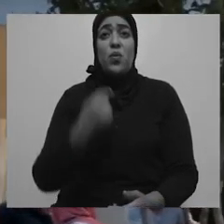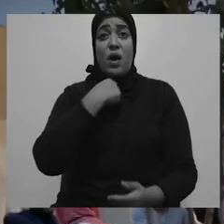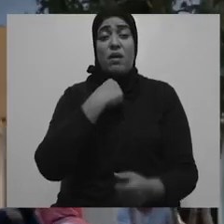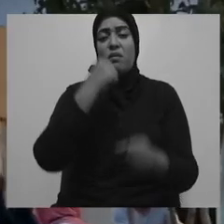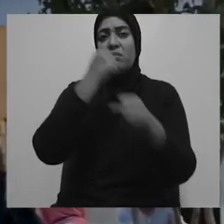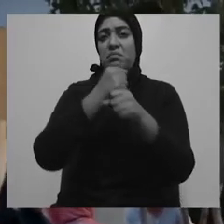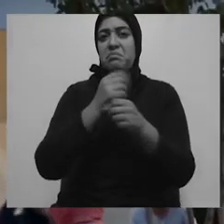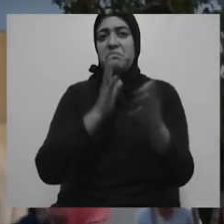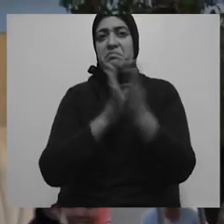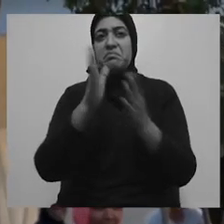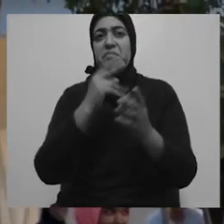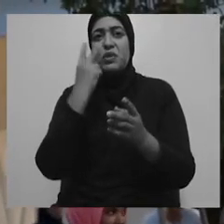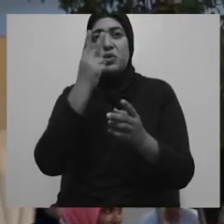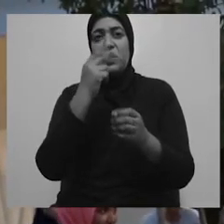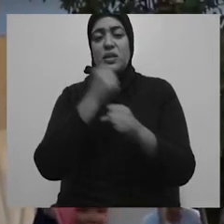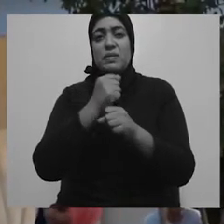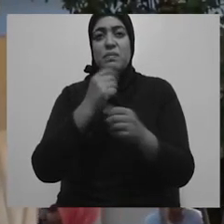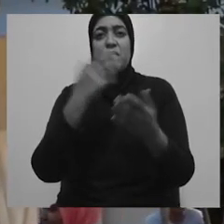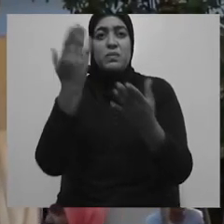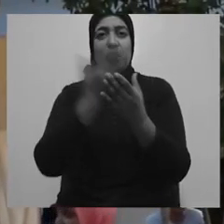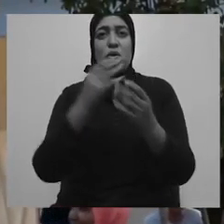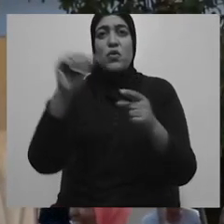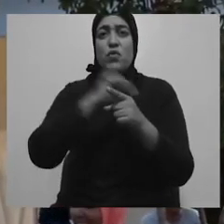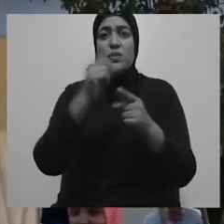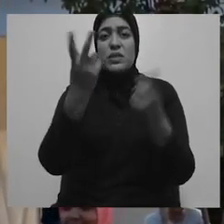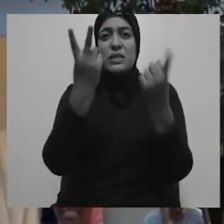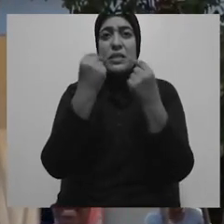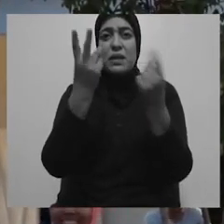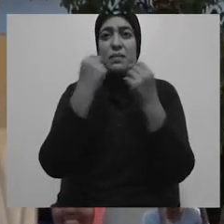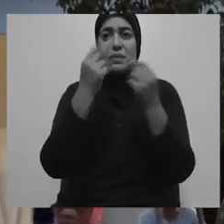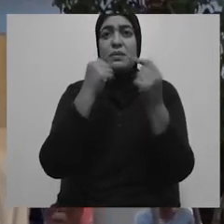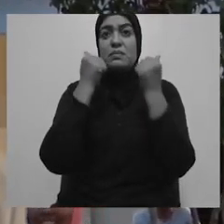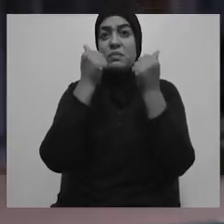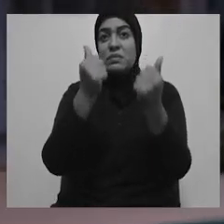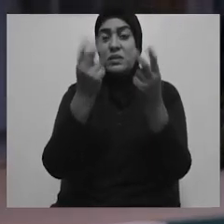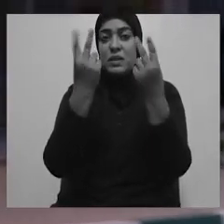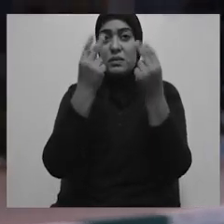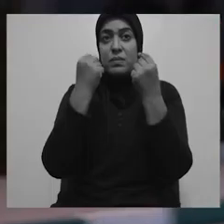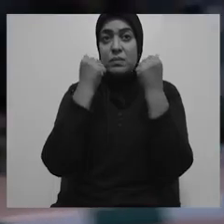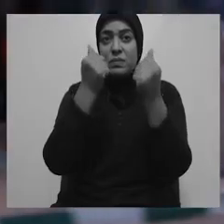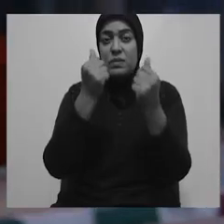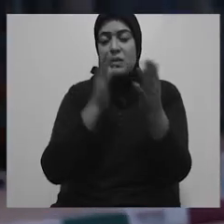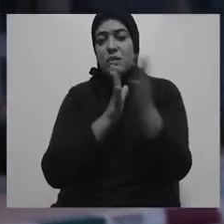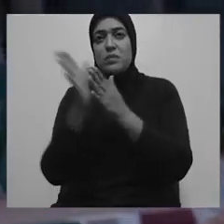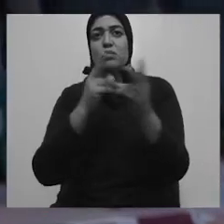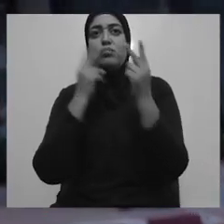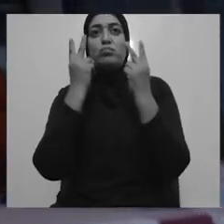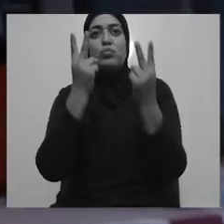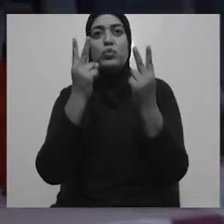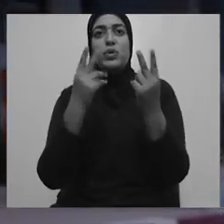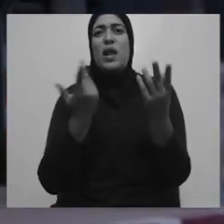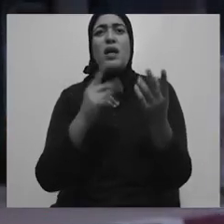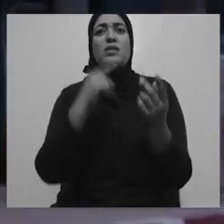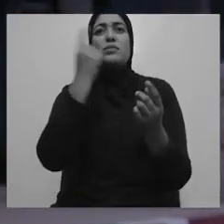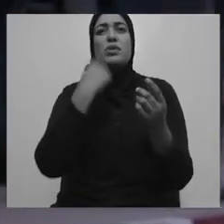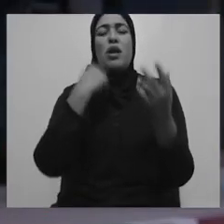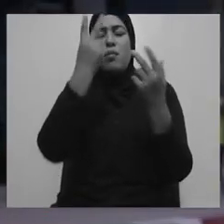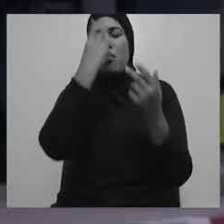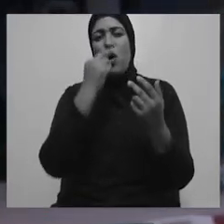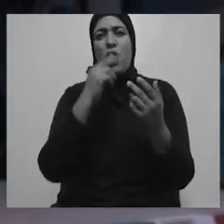jamila pour assurer une continuité du projet via la duplication de l'ensemble